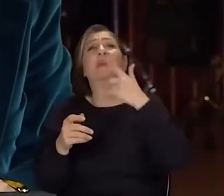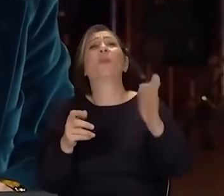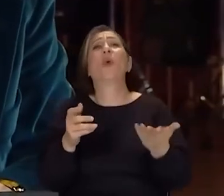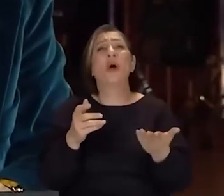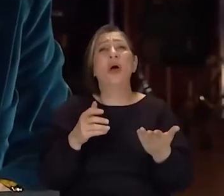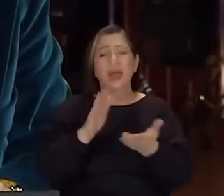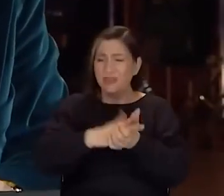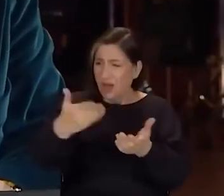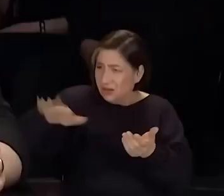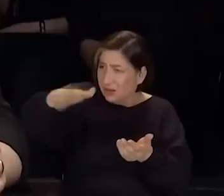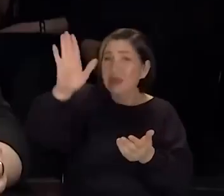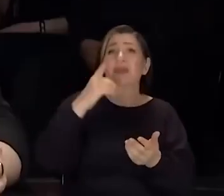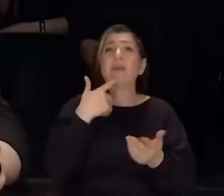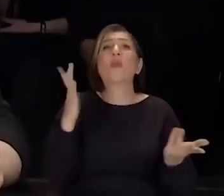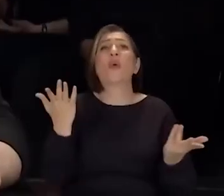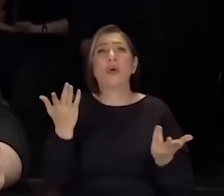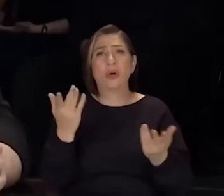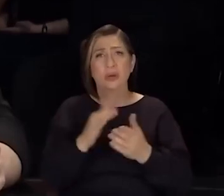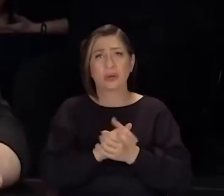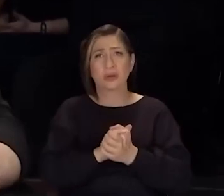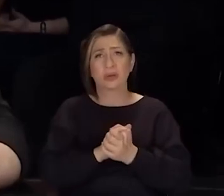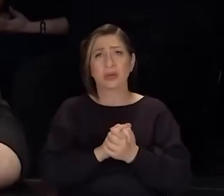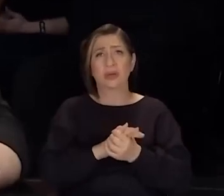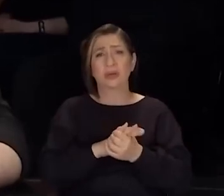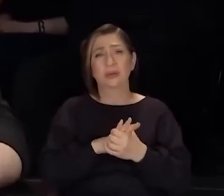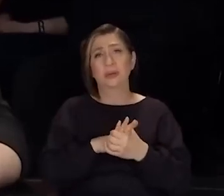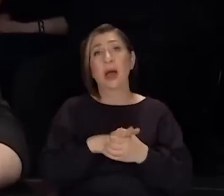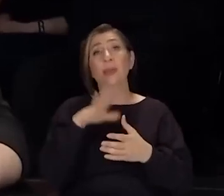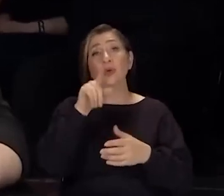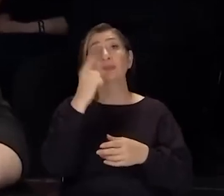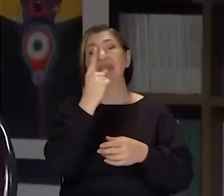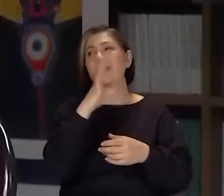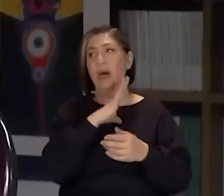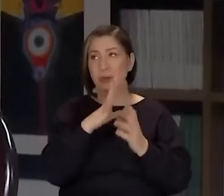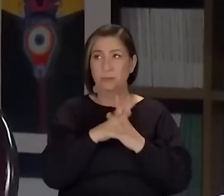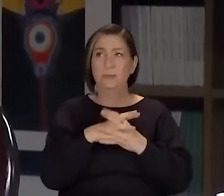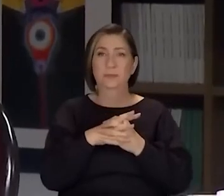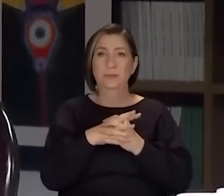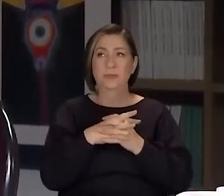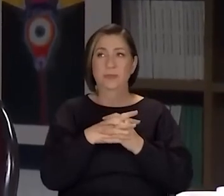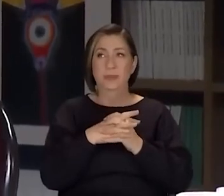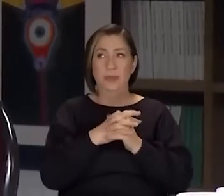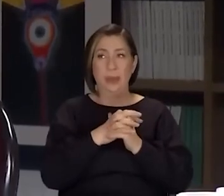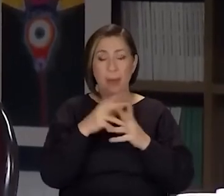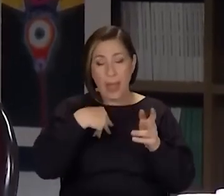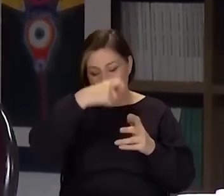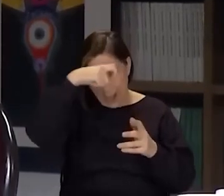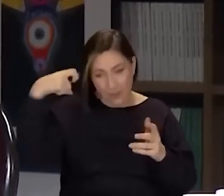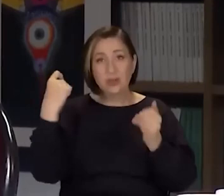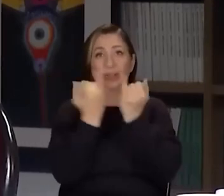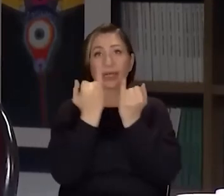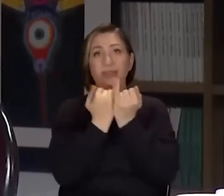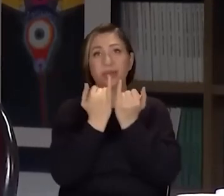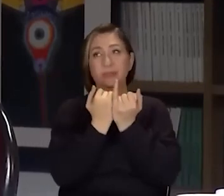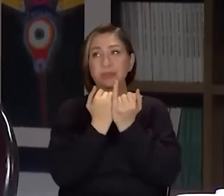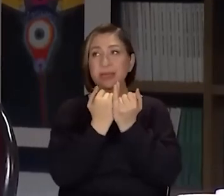üç bölümde, gideceği zaten güle güle belli. Yedeği de var. Şöyle bir durum oluyor yani... Yani emekçi kardeşlerimi